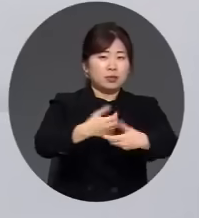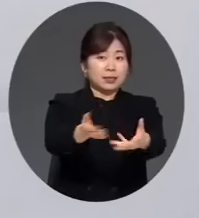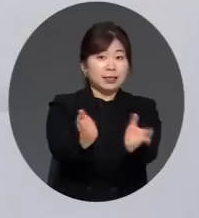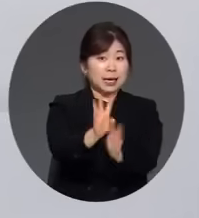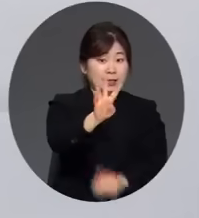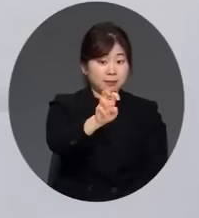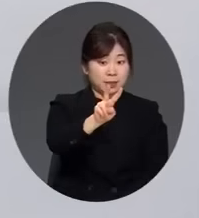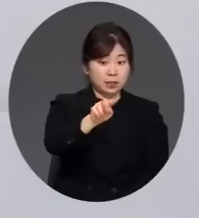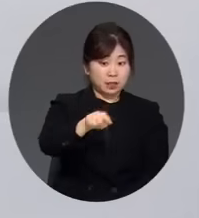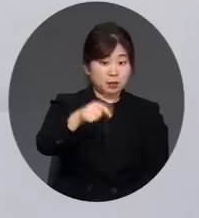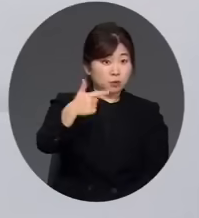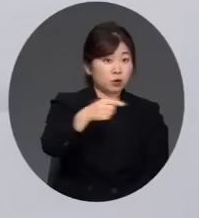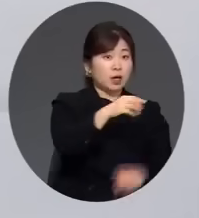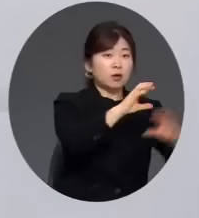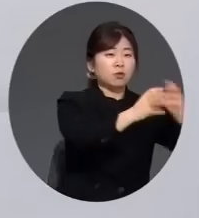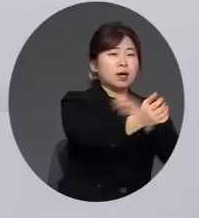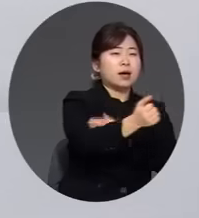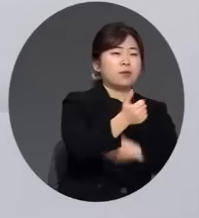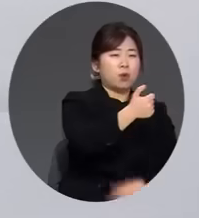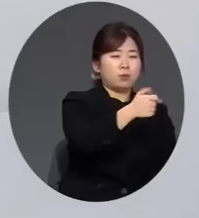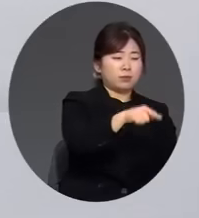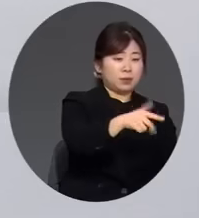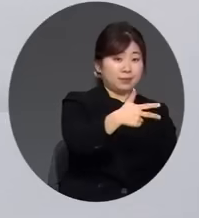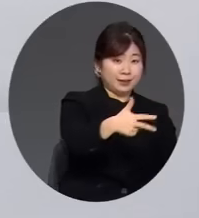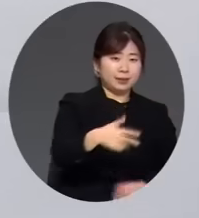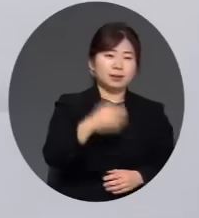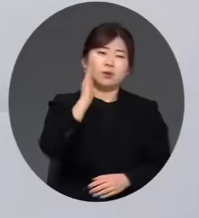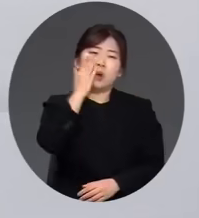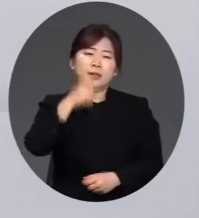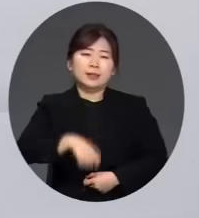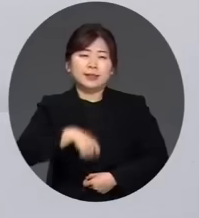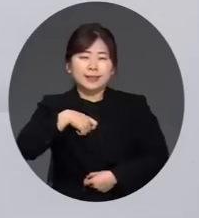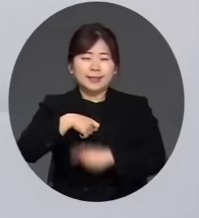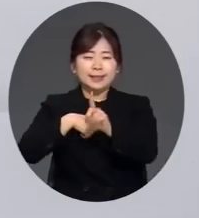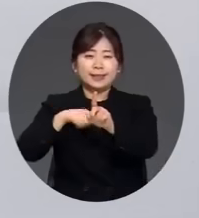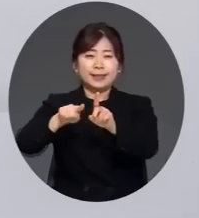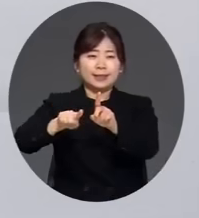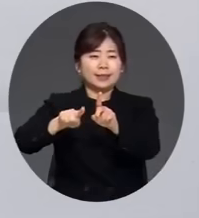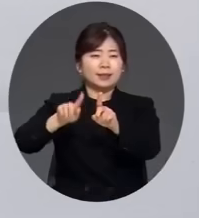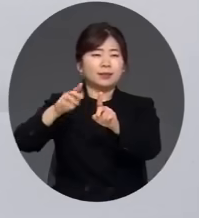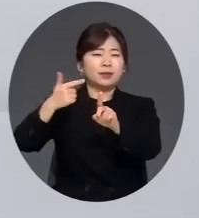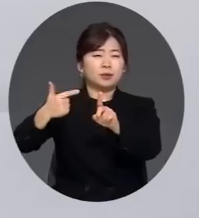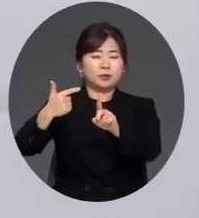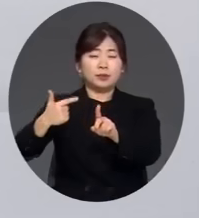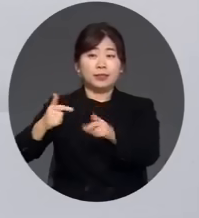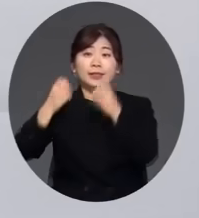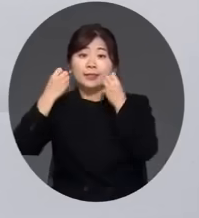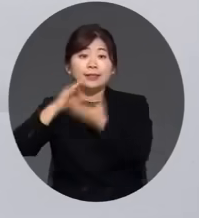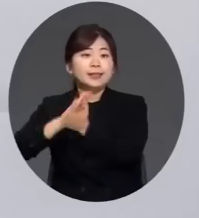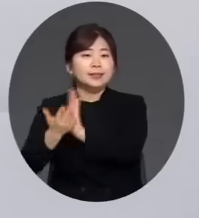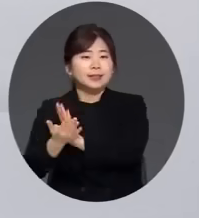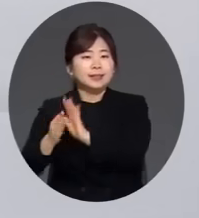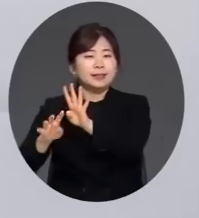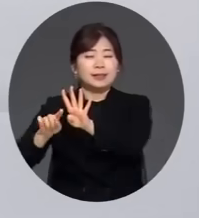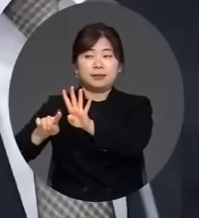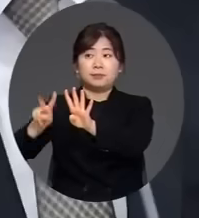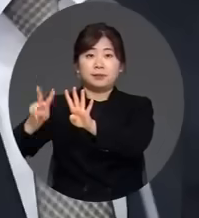32.6 국민의 힘 50.7 녹색 정의당 1.6 개혁신당 4.2%